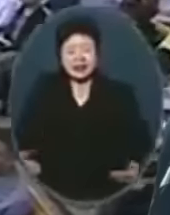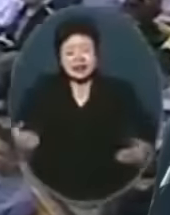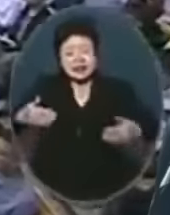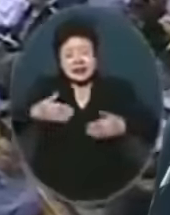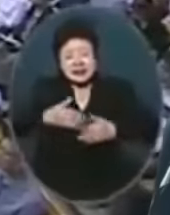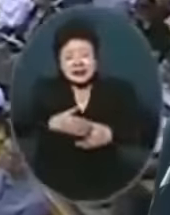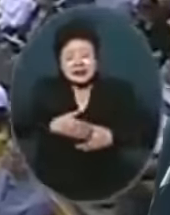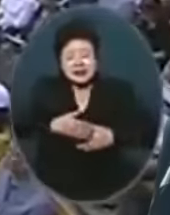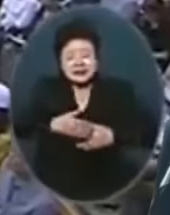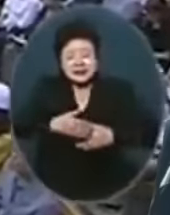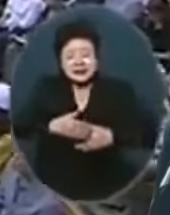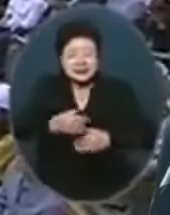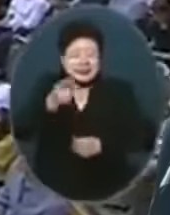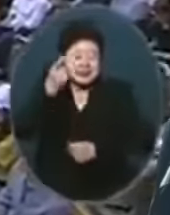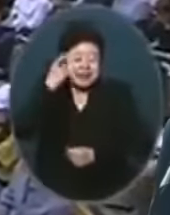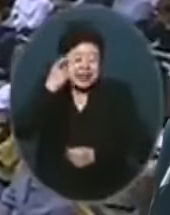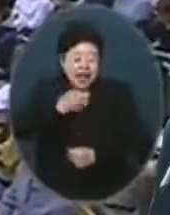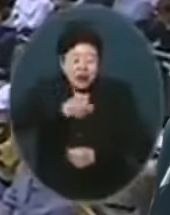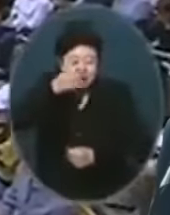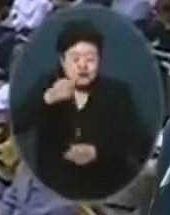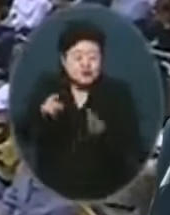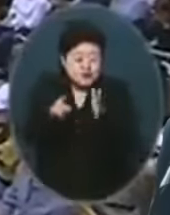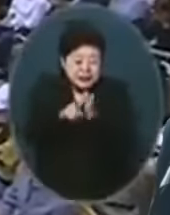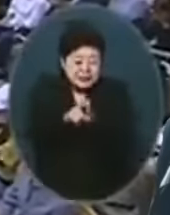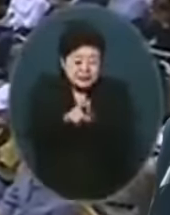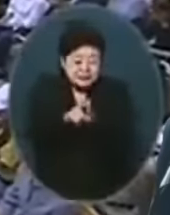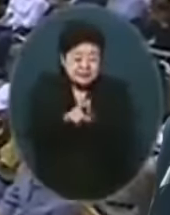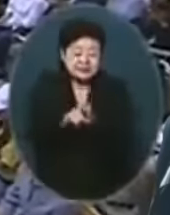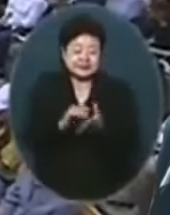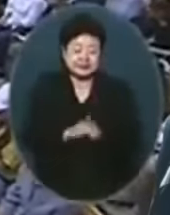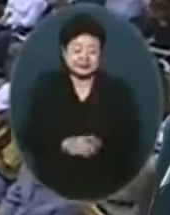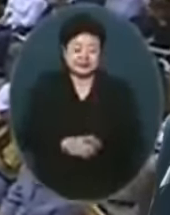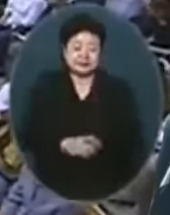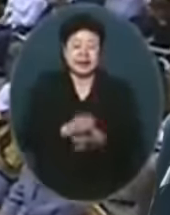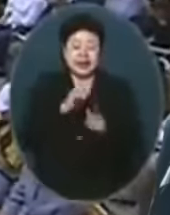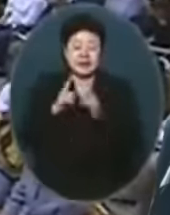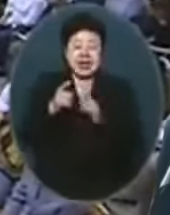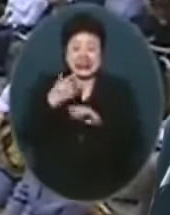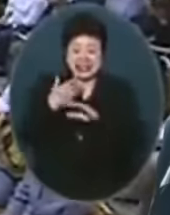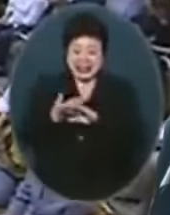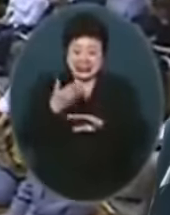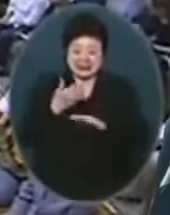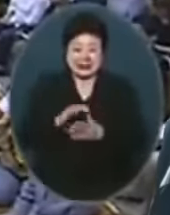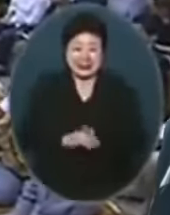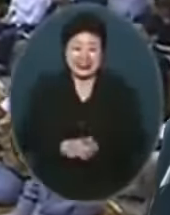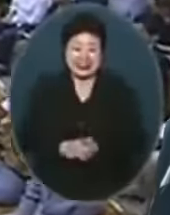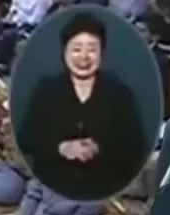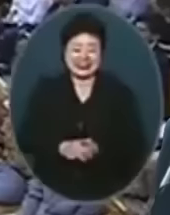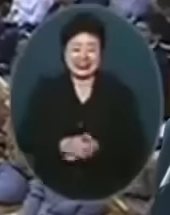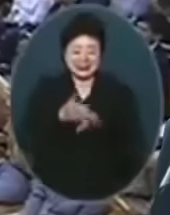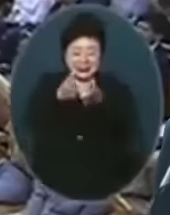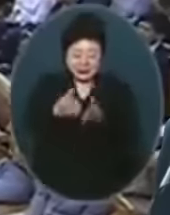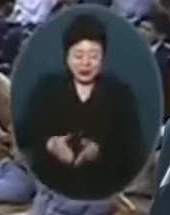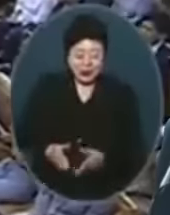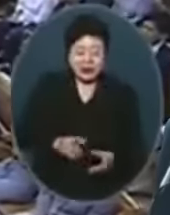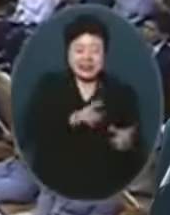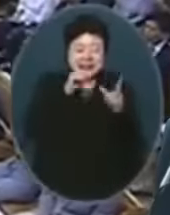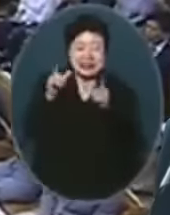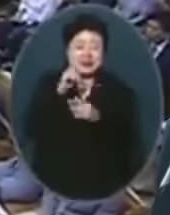깨어나면 생각과 꿈과 믿음과 말이 달라지고 이를 통해 우리의